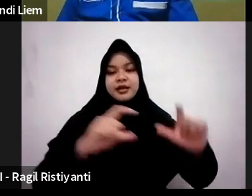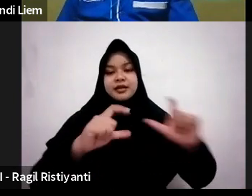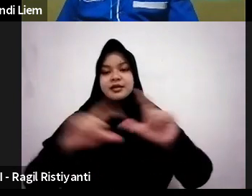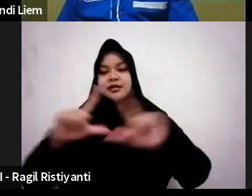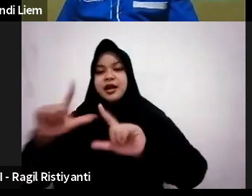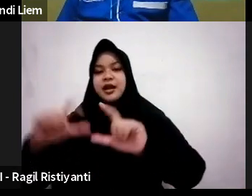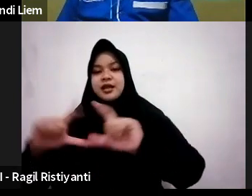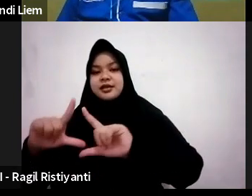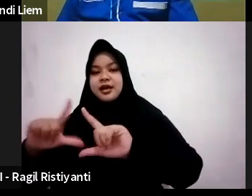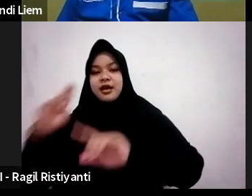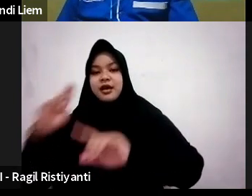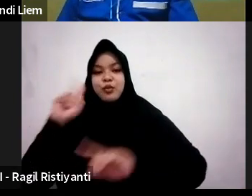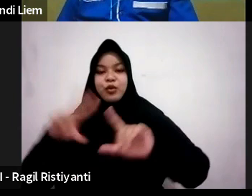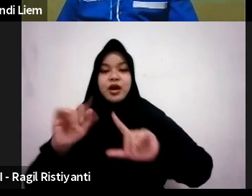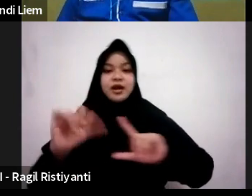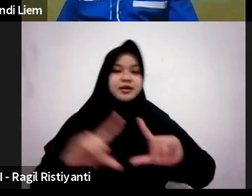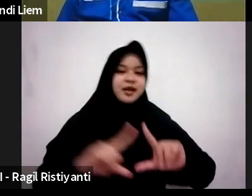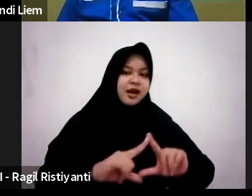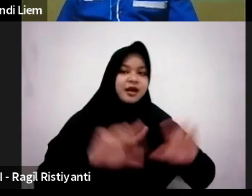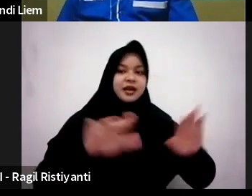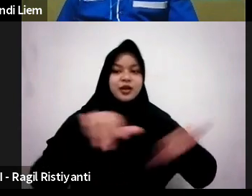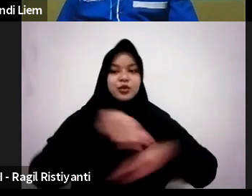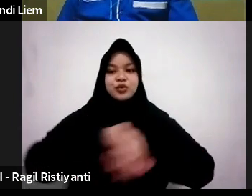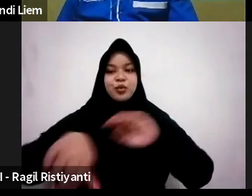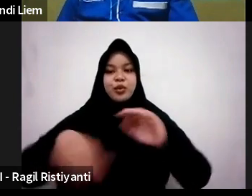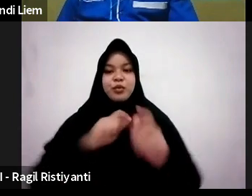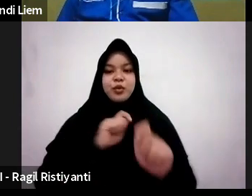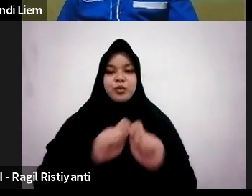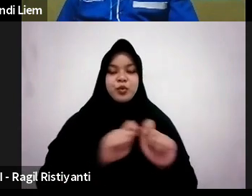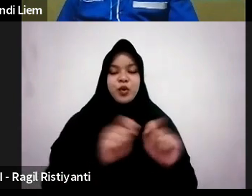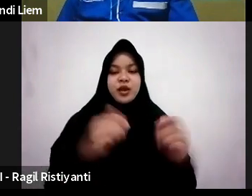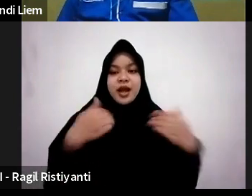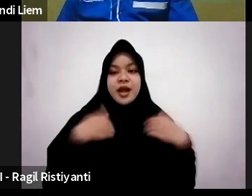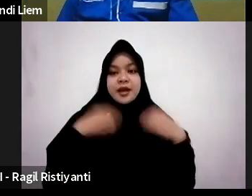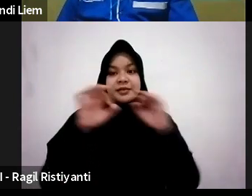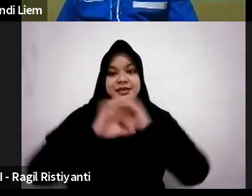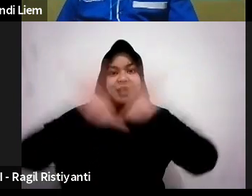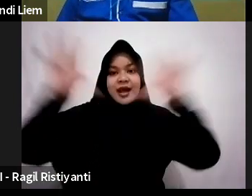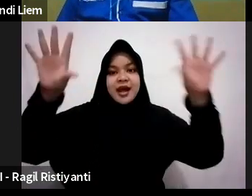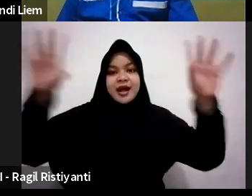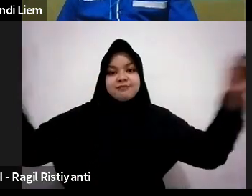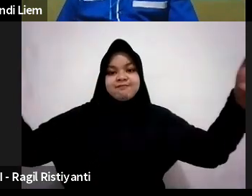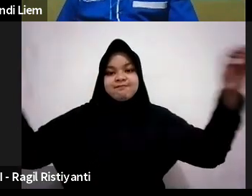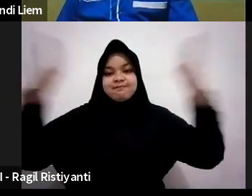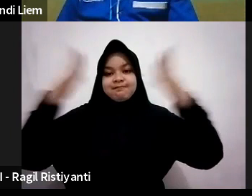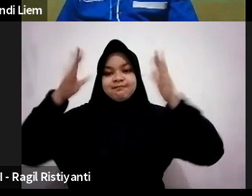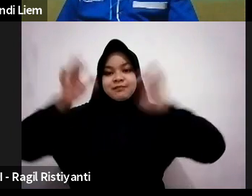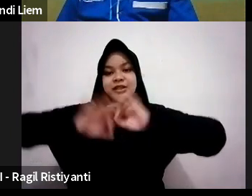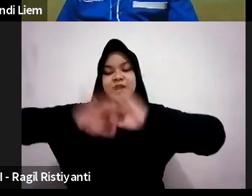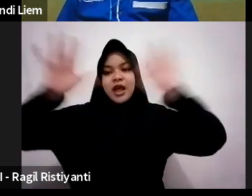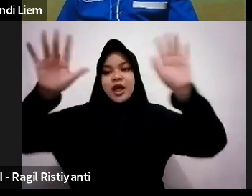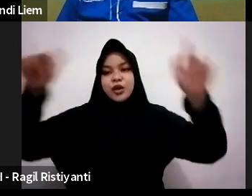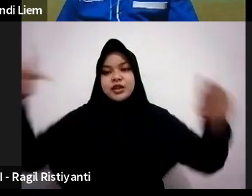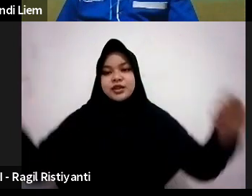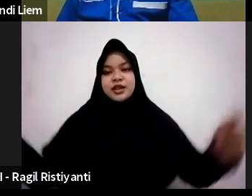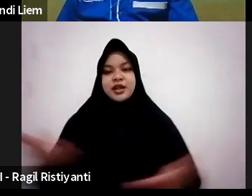Itu semua membuat ada pencernaan pencerahan yang kemudian sebagai sineas